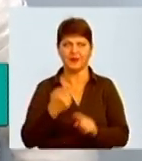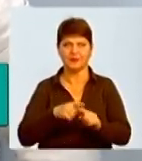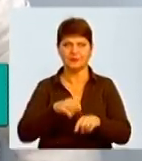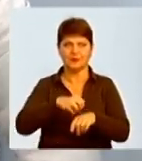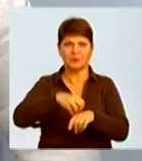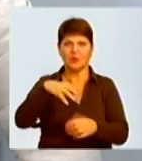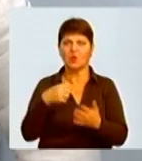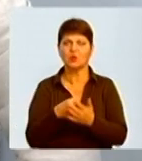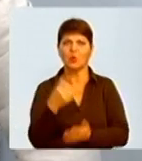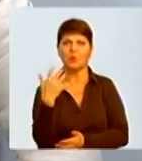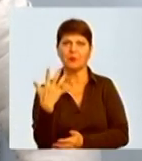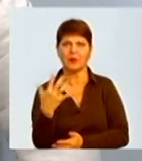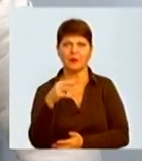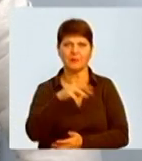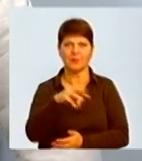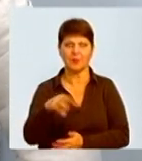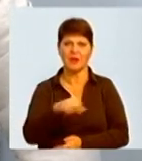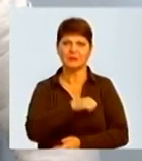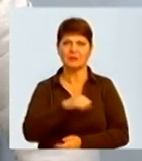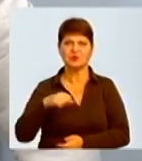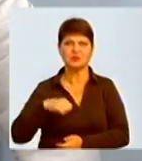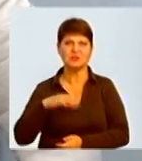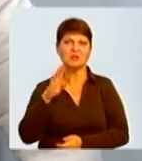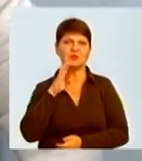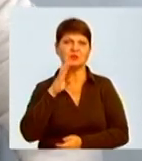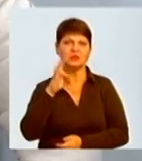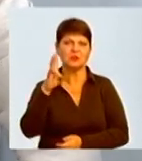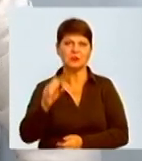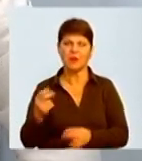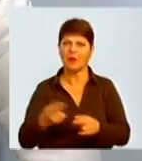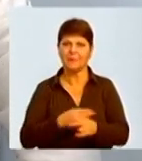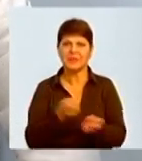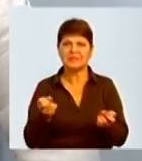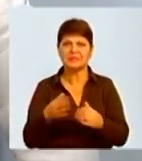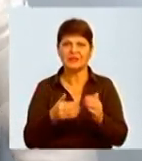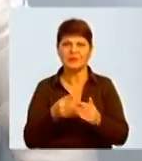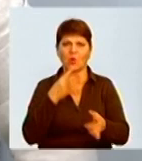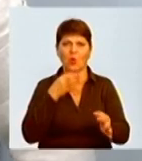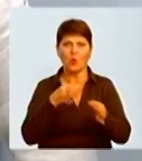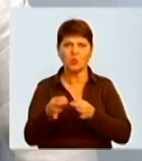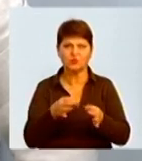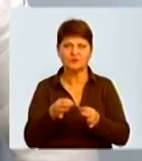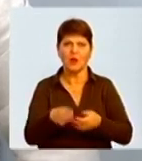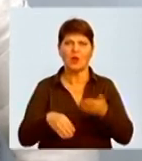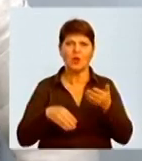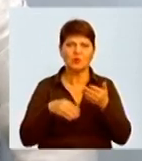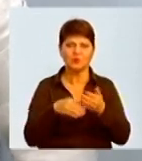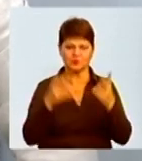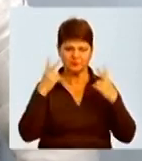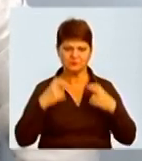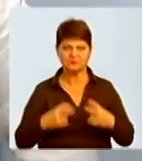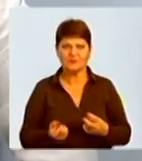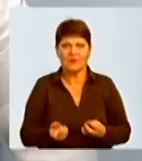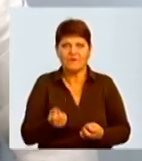5 мм. Самостійно жінка, не без кваліфікованої консультації і допоміжних методів обстеження, виявити